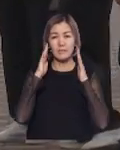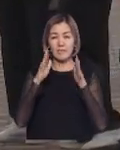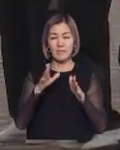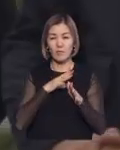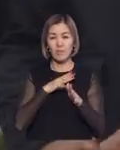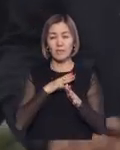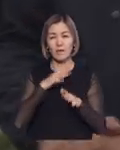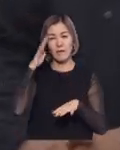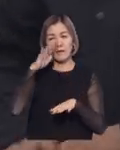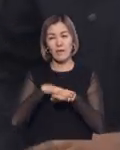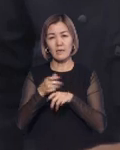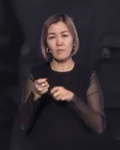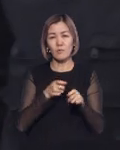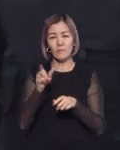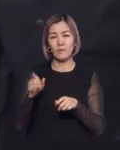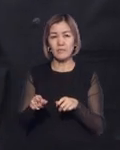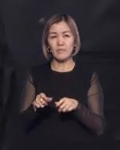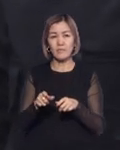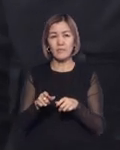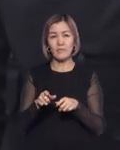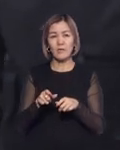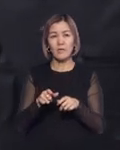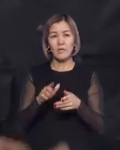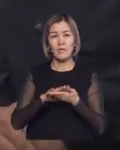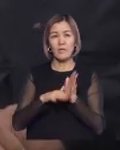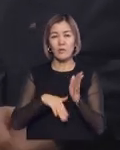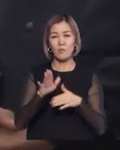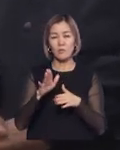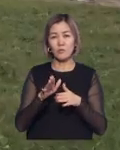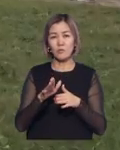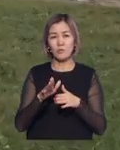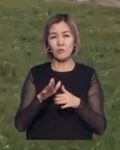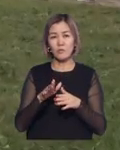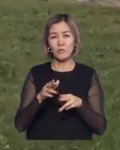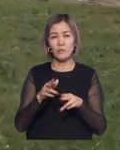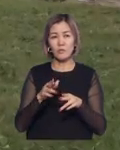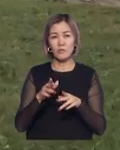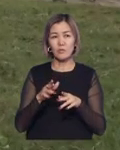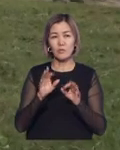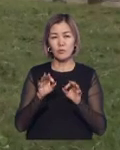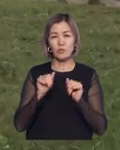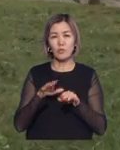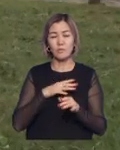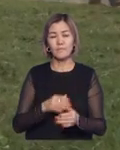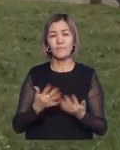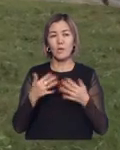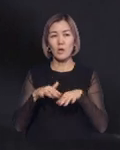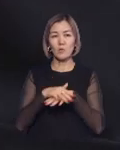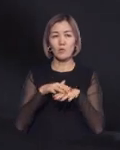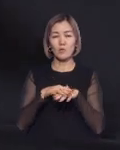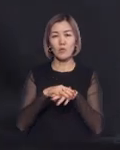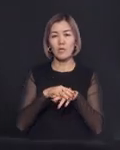аударылды. Әкім орынбасарының сөзінше аудан экологиясын жақсарту үшін бұл таптырмас бастама. Ауыл тұрғындары болып,